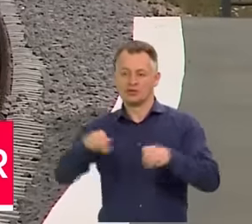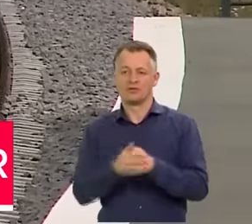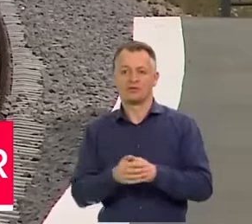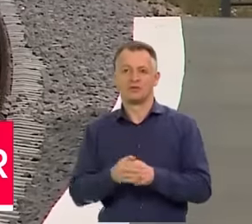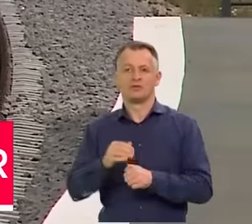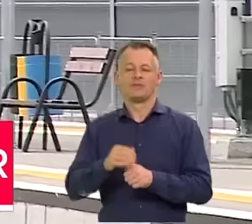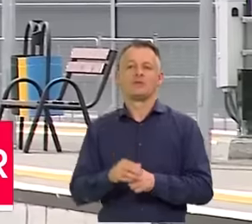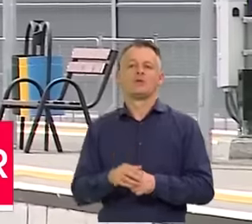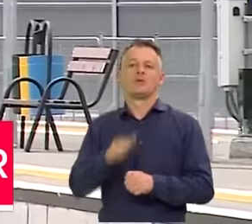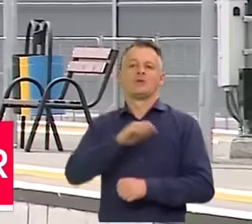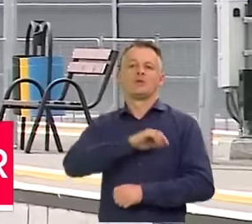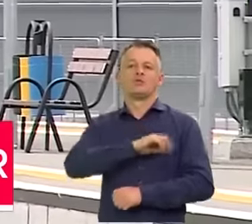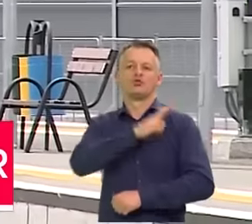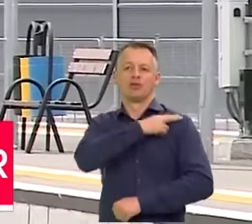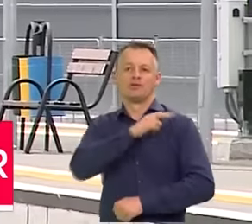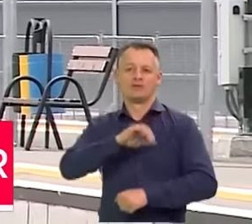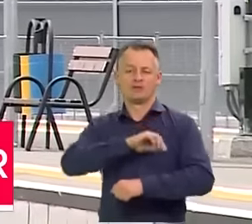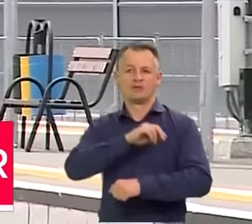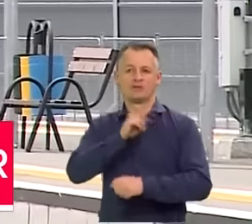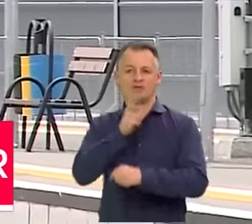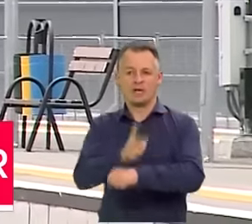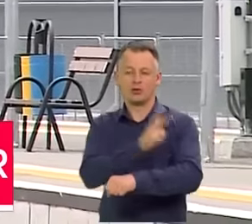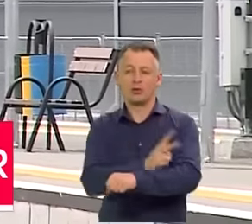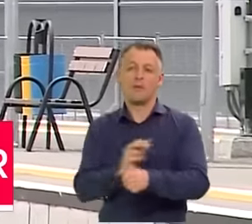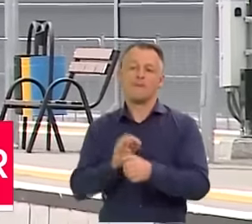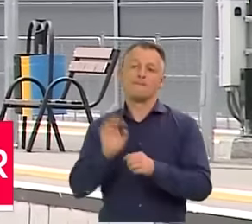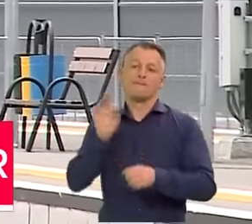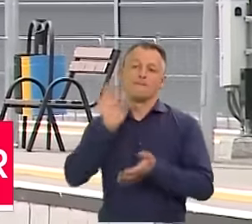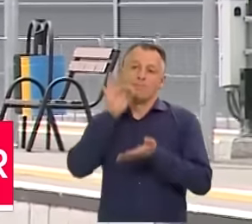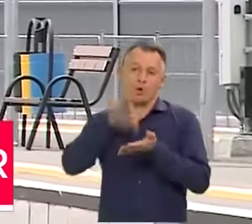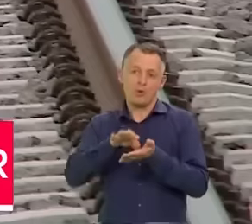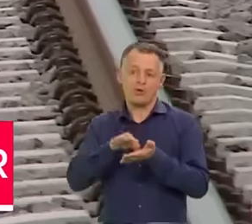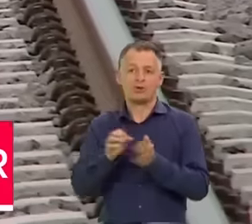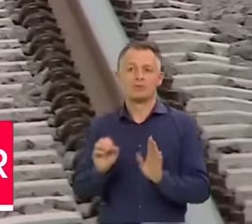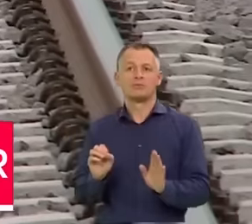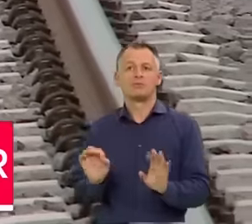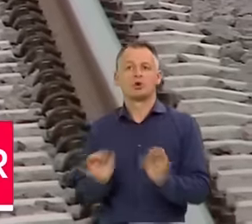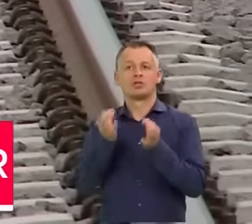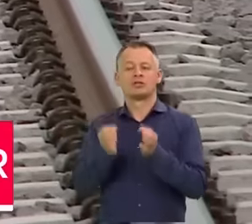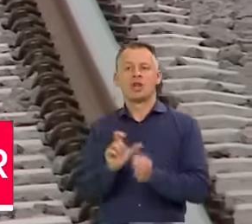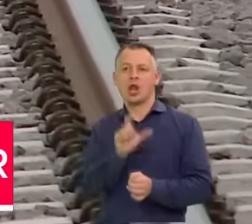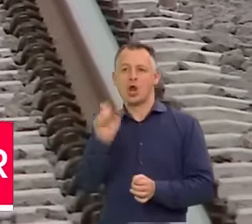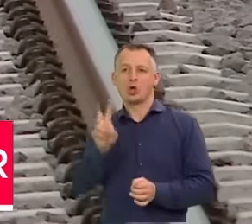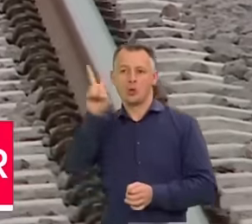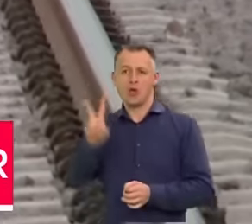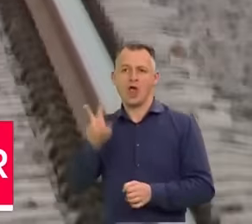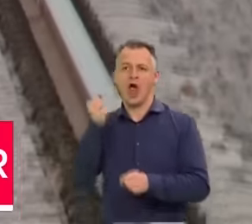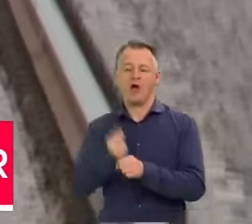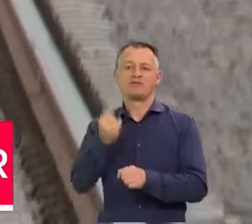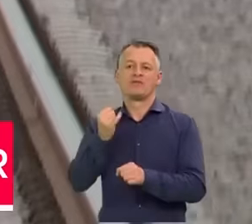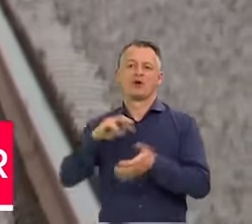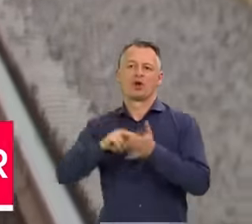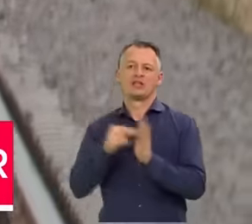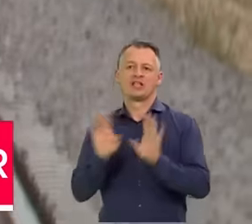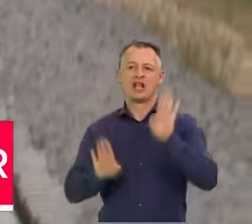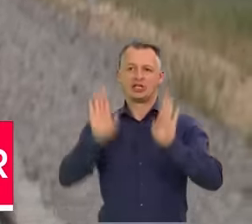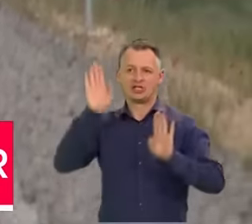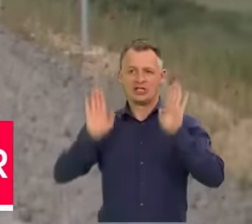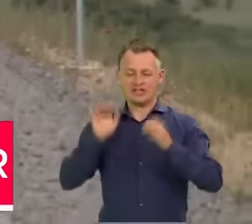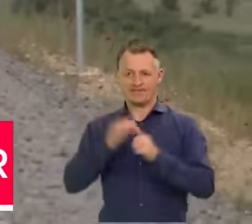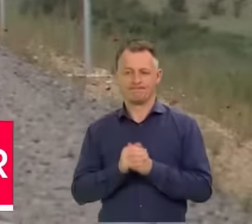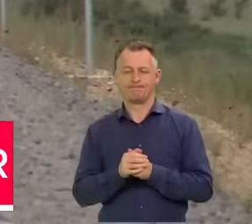mai mari abia după modernizarea lotului 2. Momentan, abia a fost lansată procedura de licitație. În urma lucrărilor care